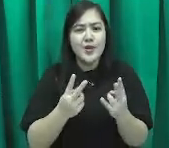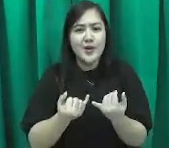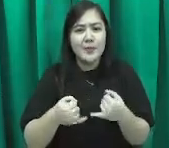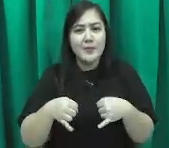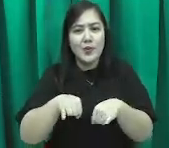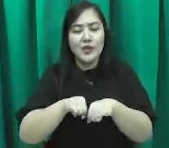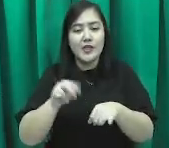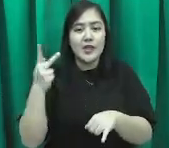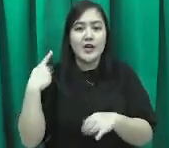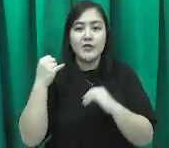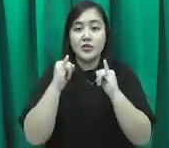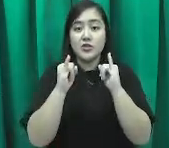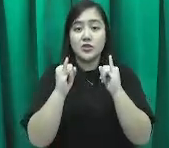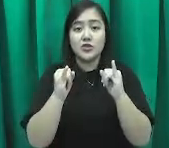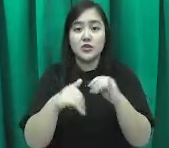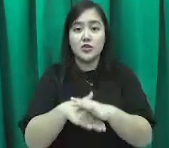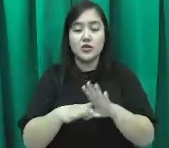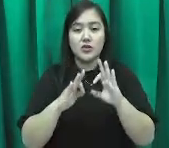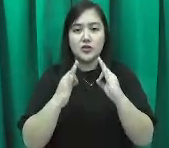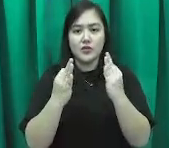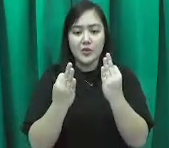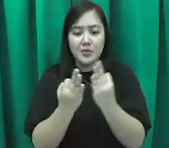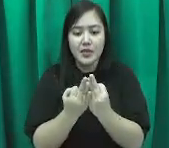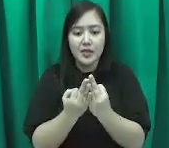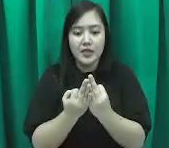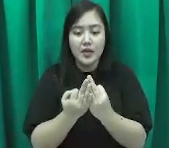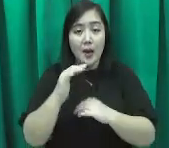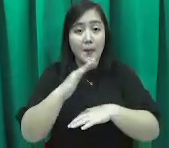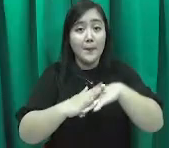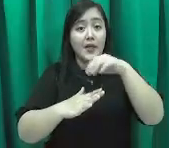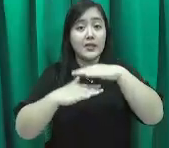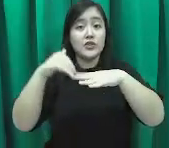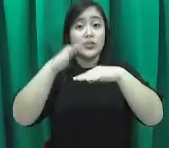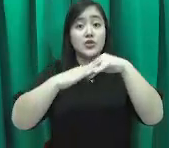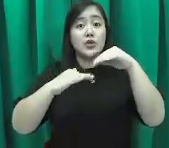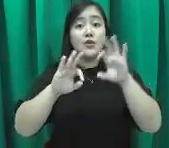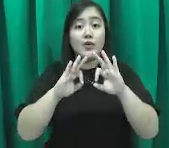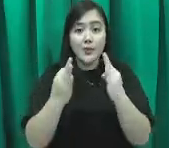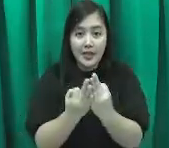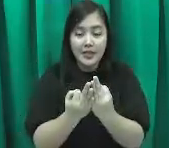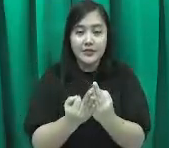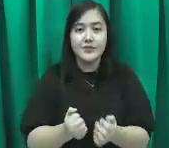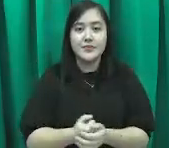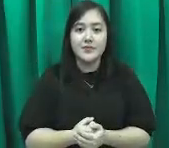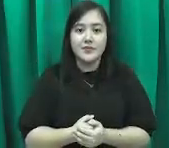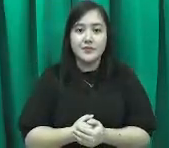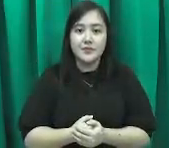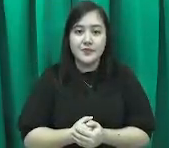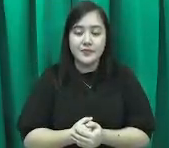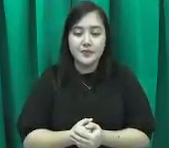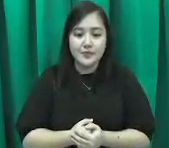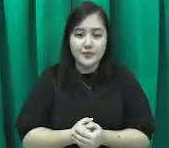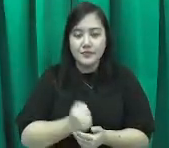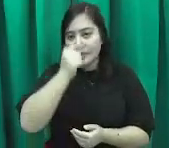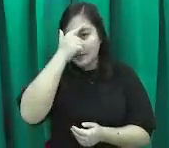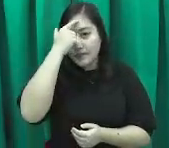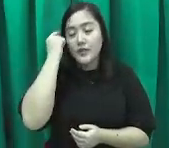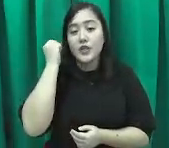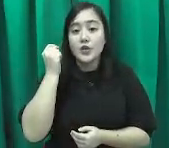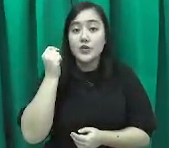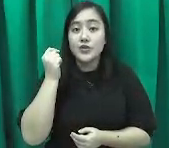sa pagpapamilya, sa pagkakaroon ng strong family ties. Kasi ang pinakamahalagang bagay yung magkaroon tayo ng